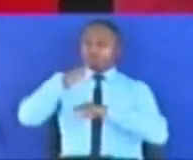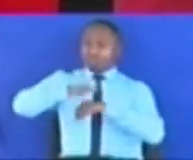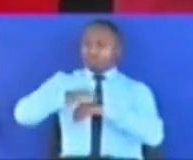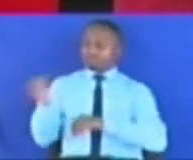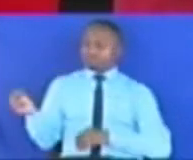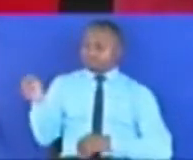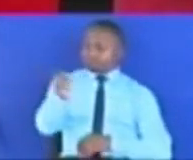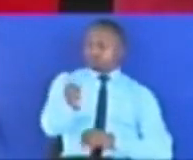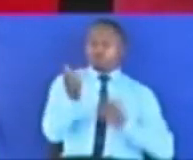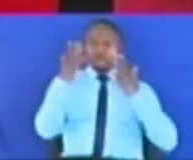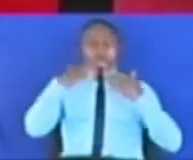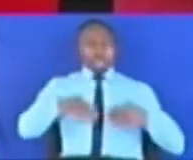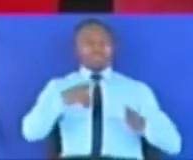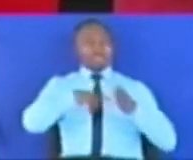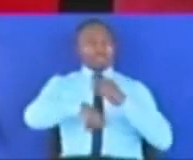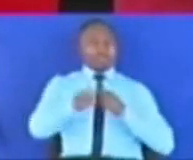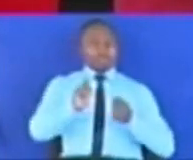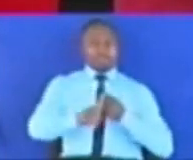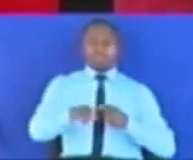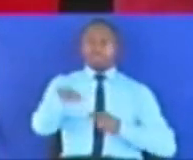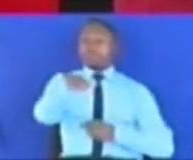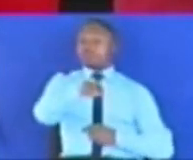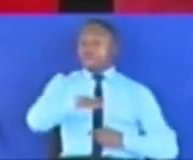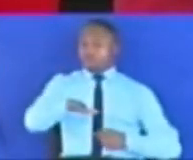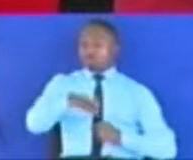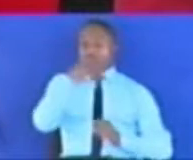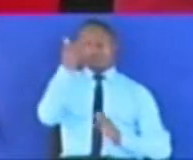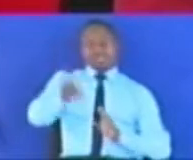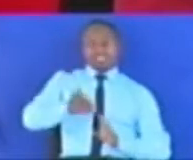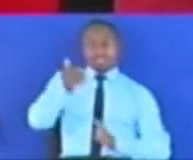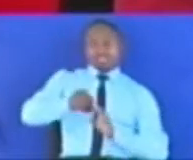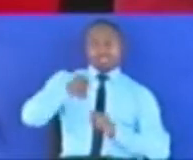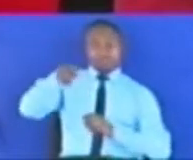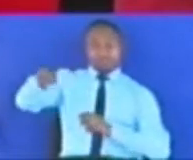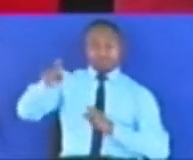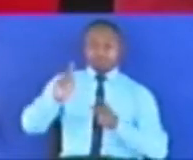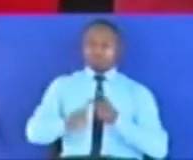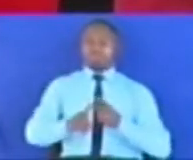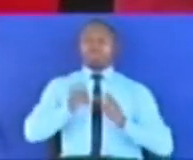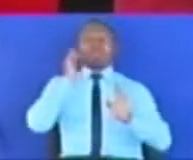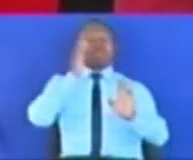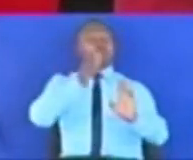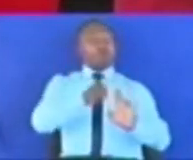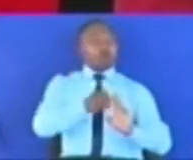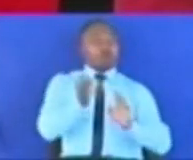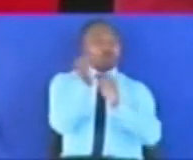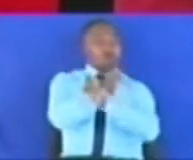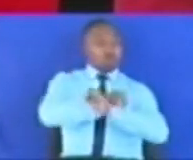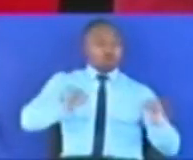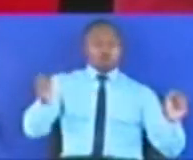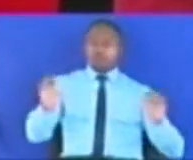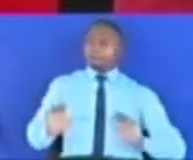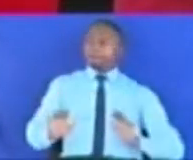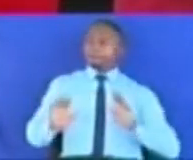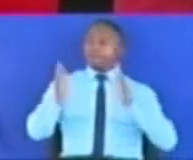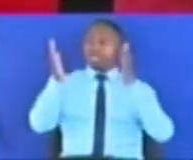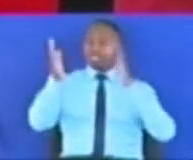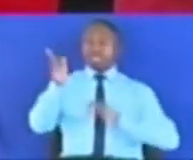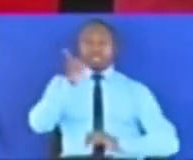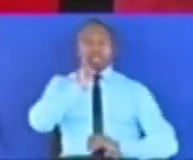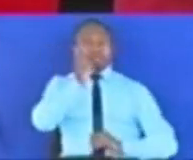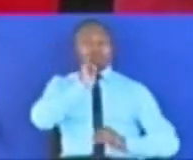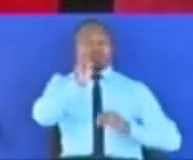wauguzi na wakunga katika maeneo ya vijijini ili kuokoa maisha ya kina mama